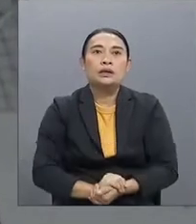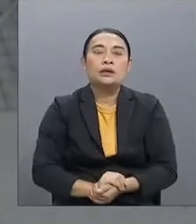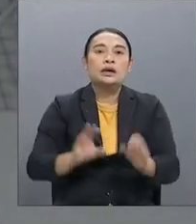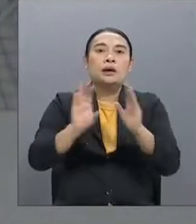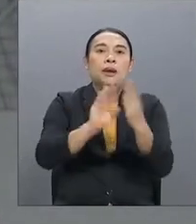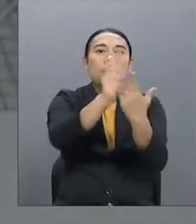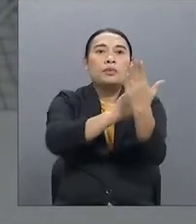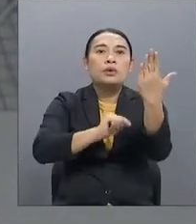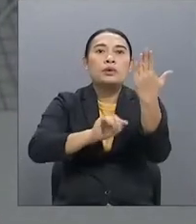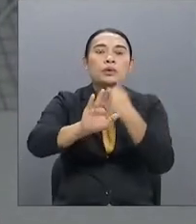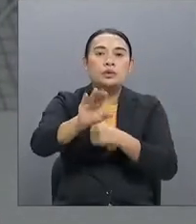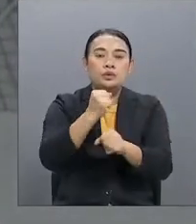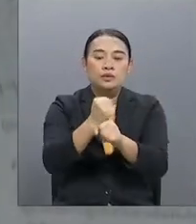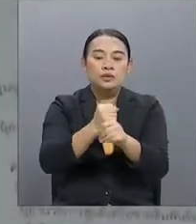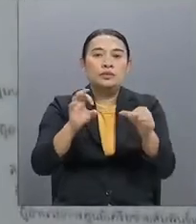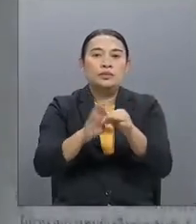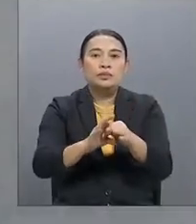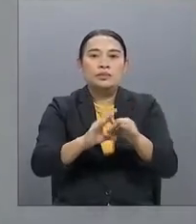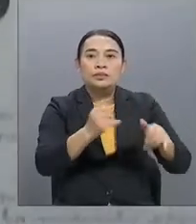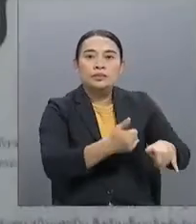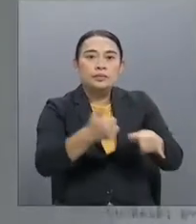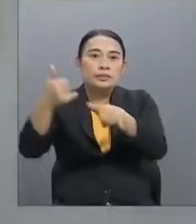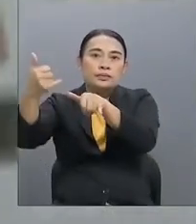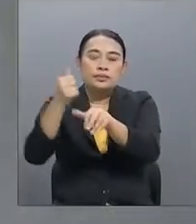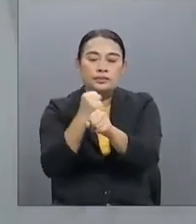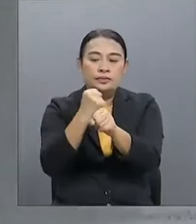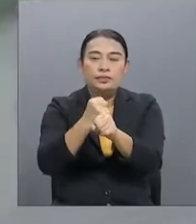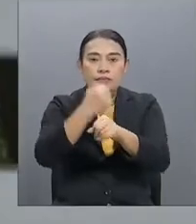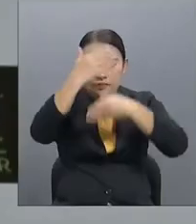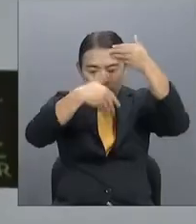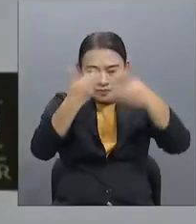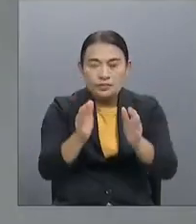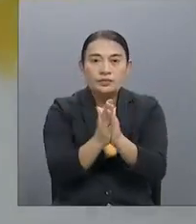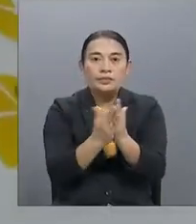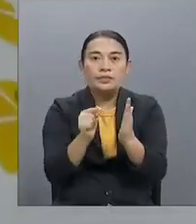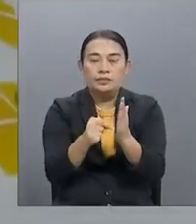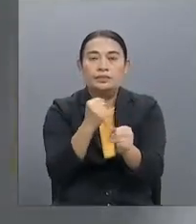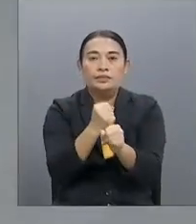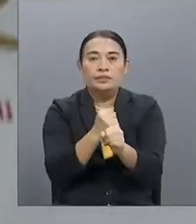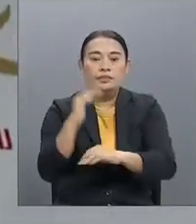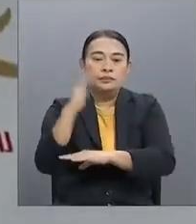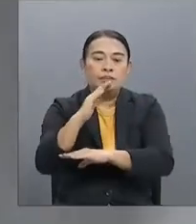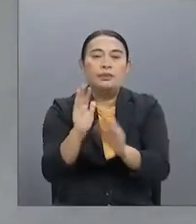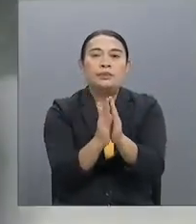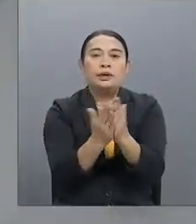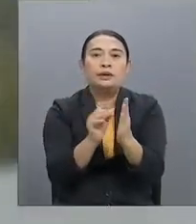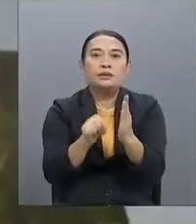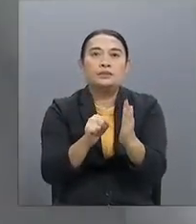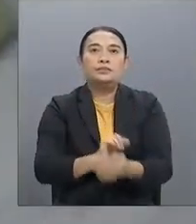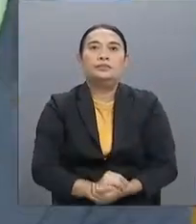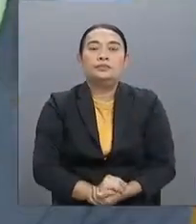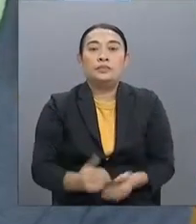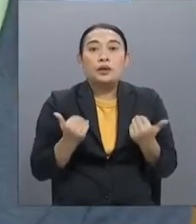หัตถ์ในพระราชนิพนธ์พระมหาชนกรวมมาจัดแสดงและรวมเล่มพิมพ์ เรื่องกราฟิกดีไซน์นะตอนนี้